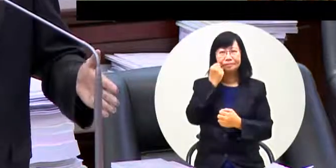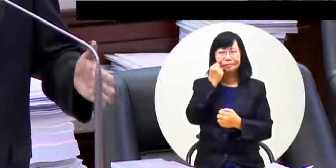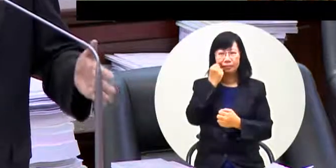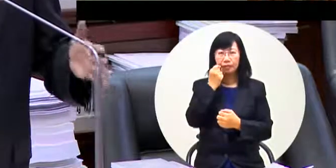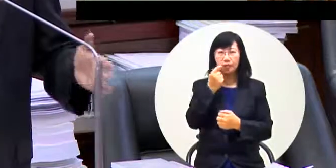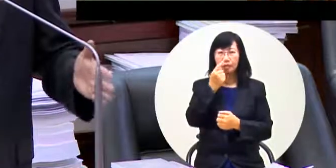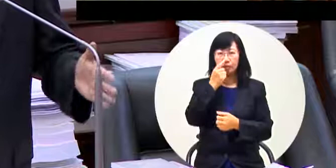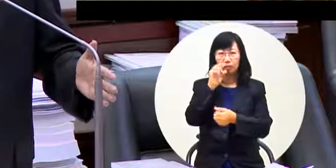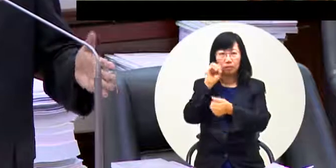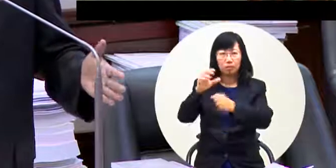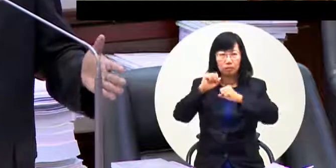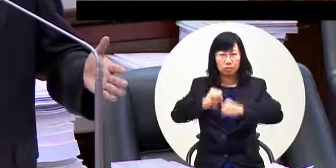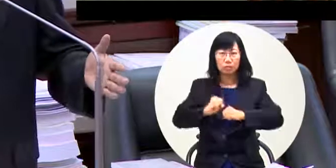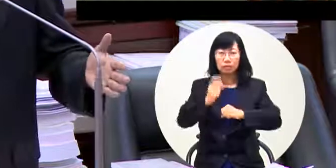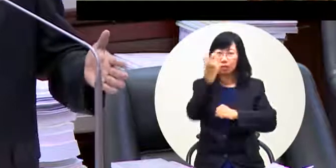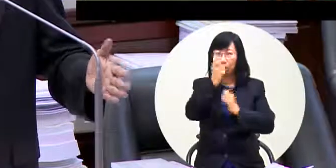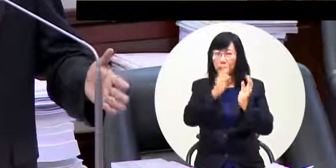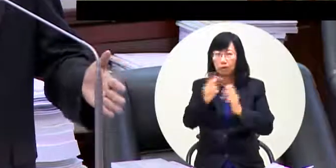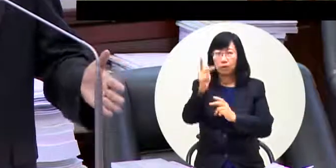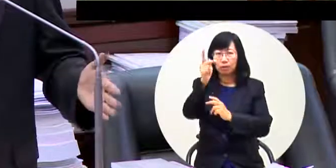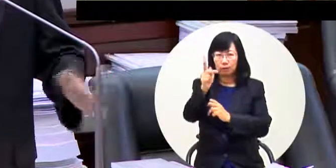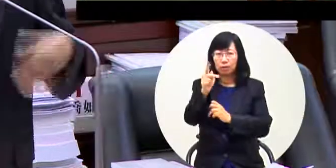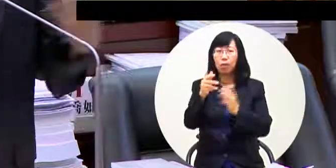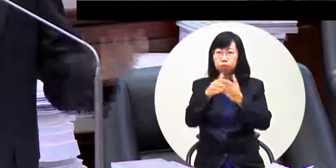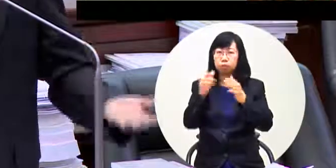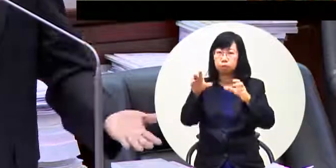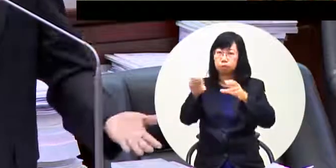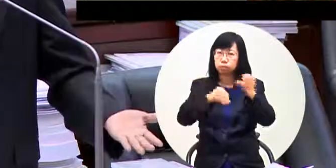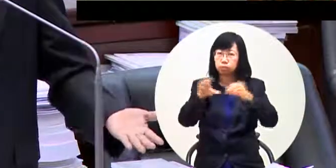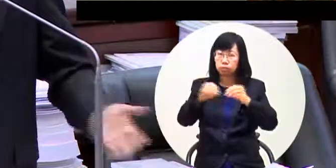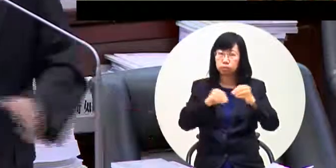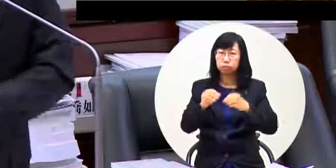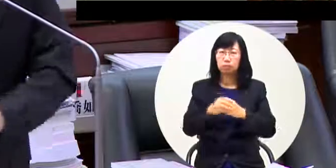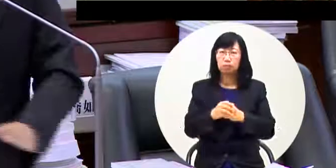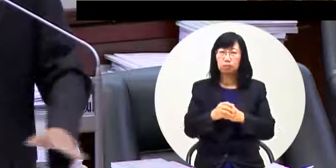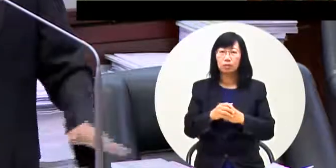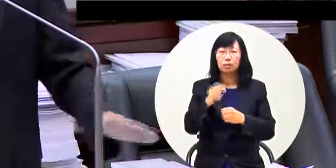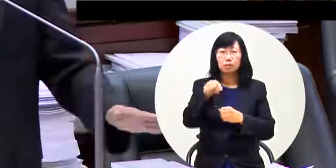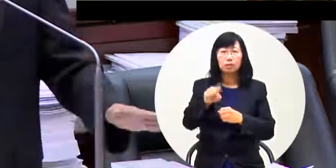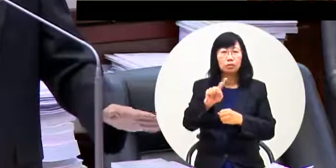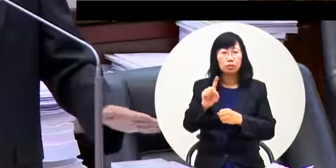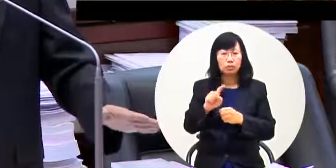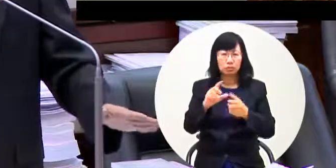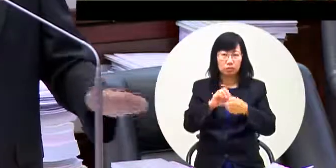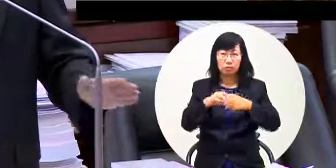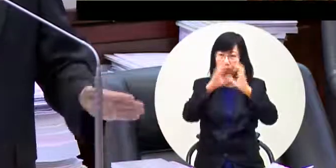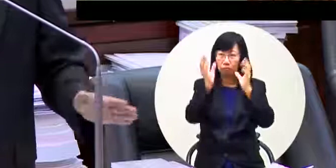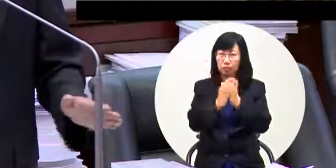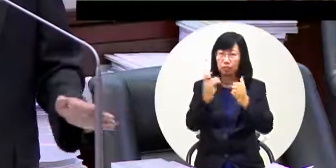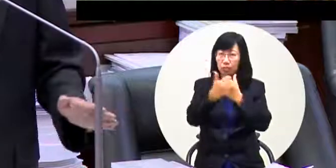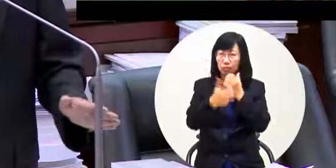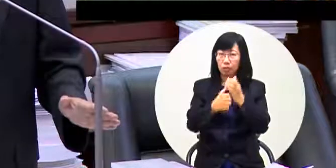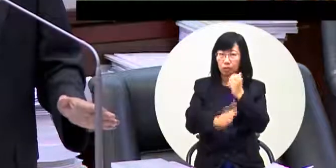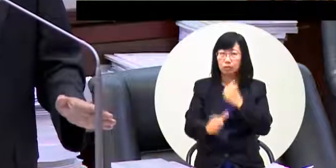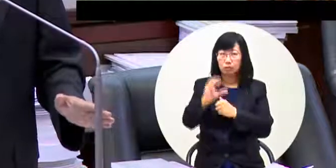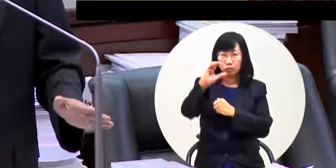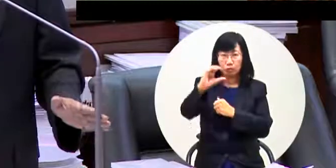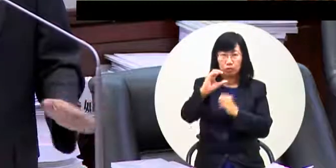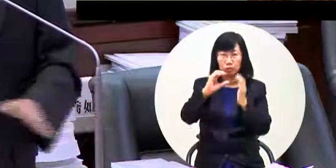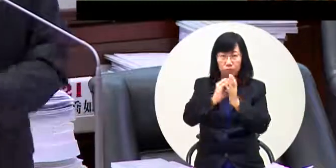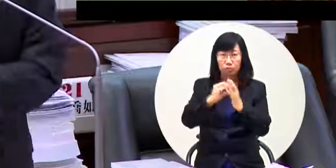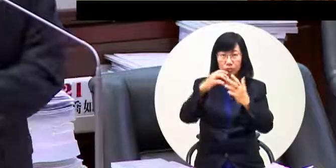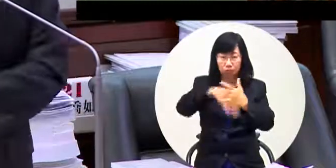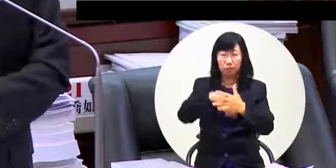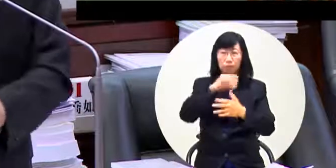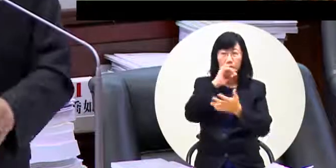道没有的经费，健康管理科是所有卫生局里面最多经费的，最多钱啊。